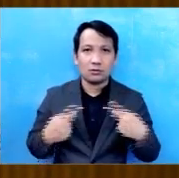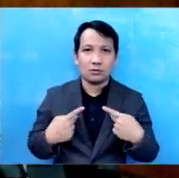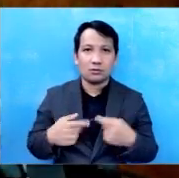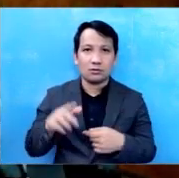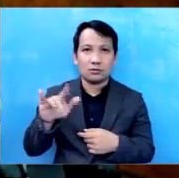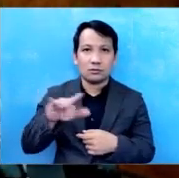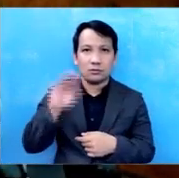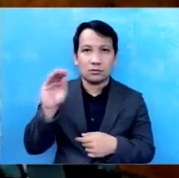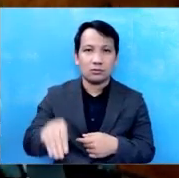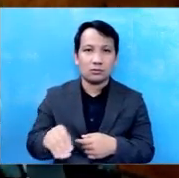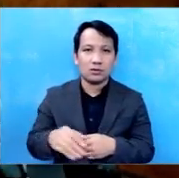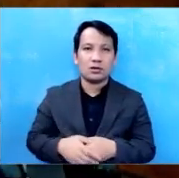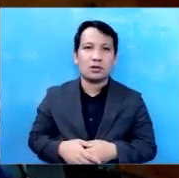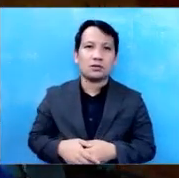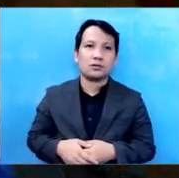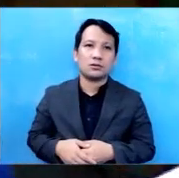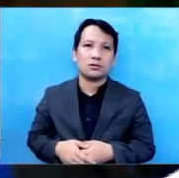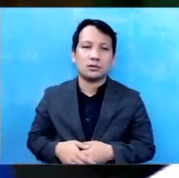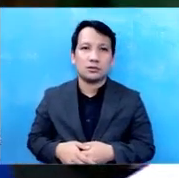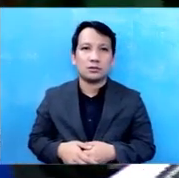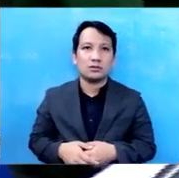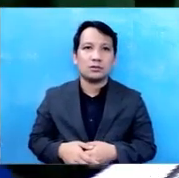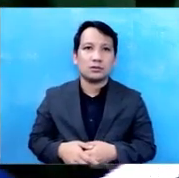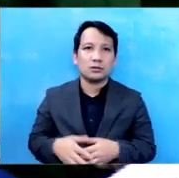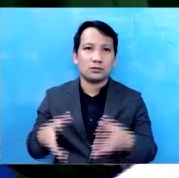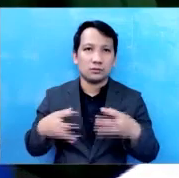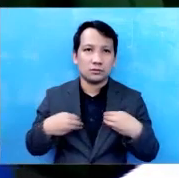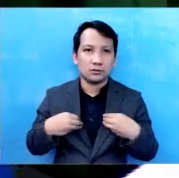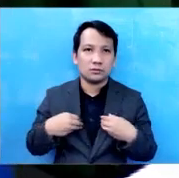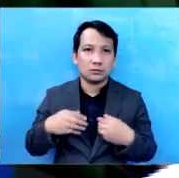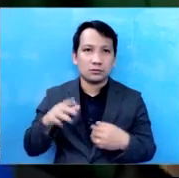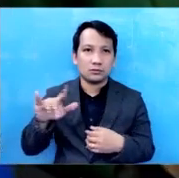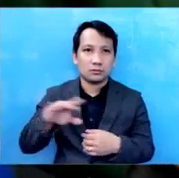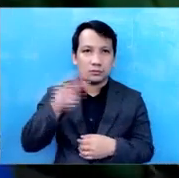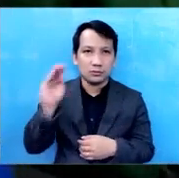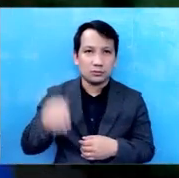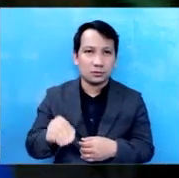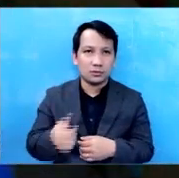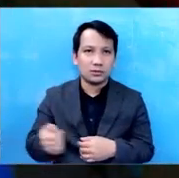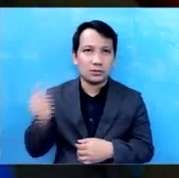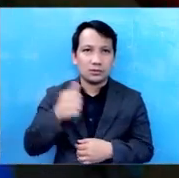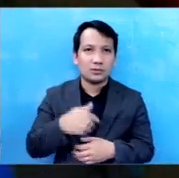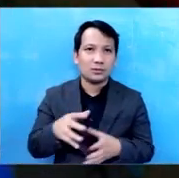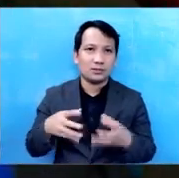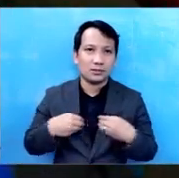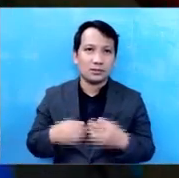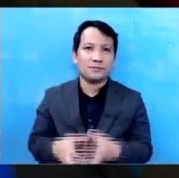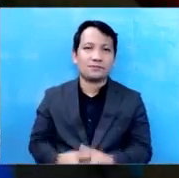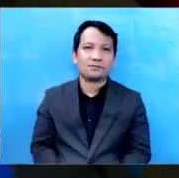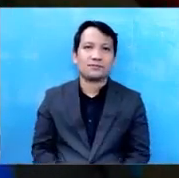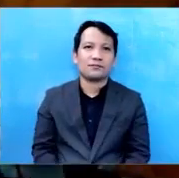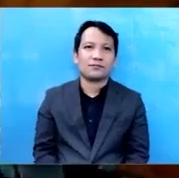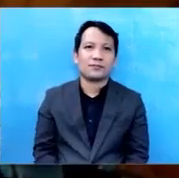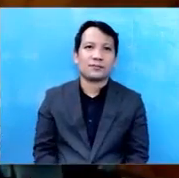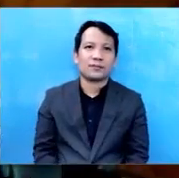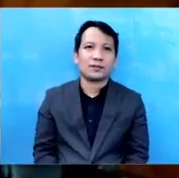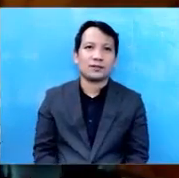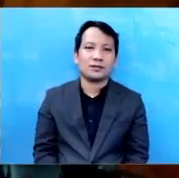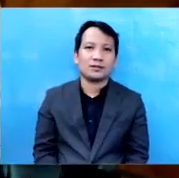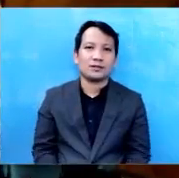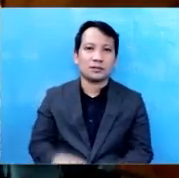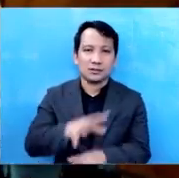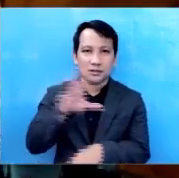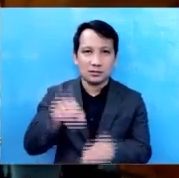25%? Your Honor, we accept. 25. Well, the majority also joins the proposal